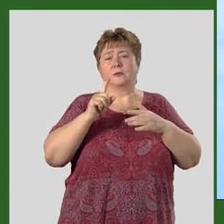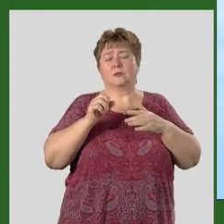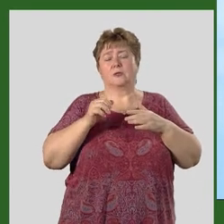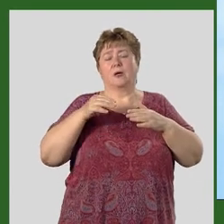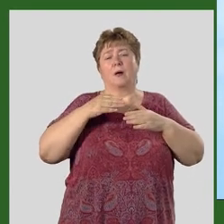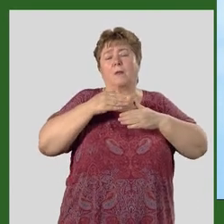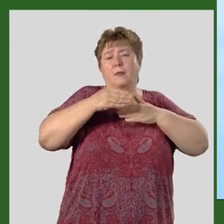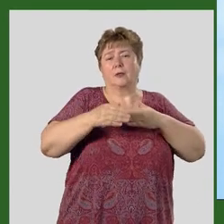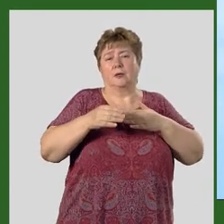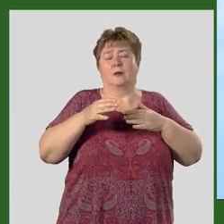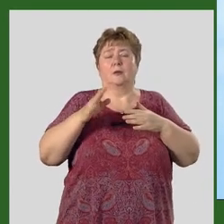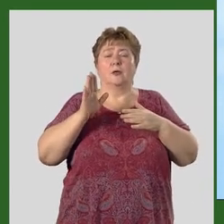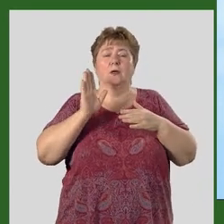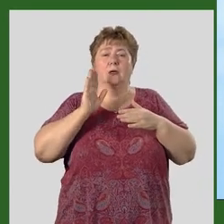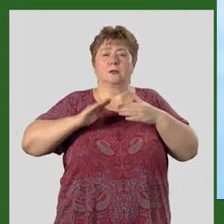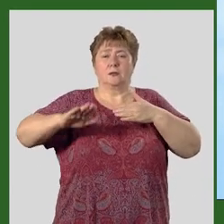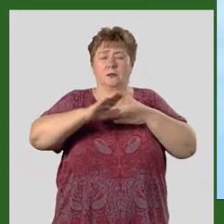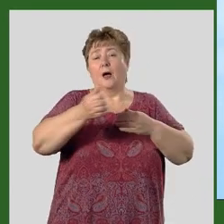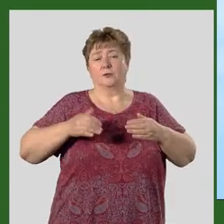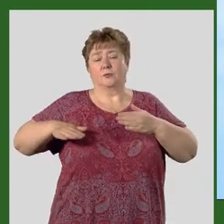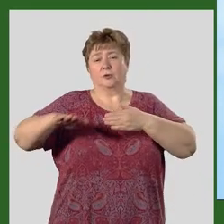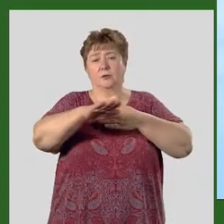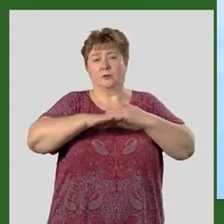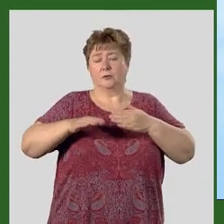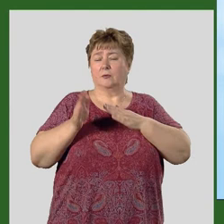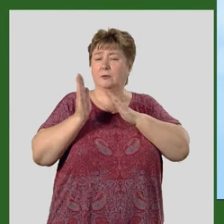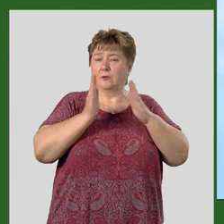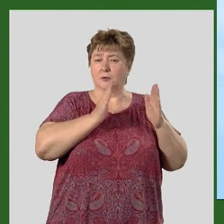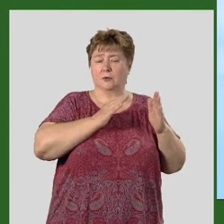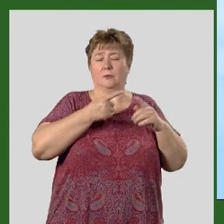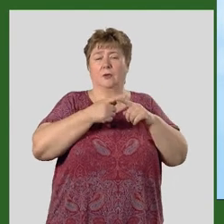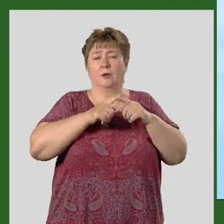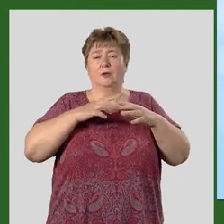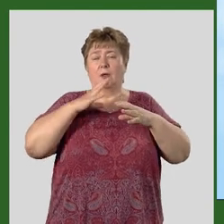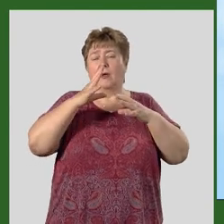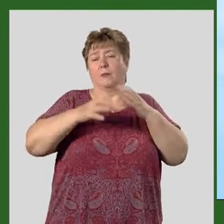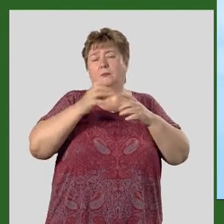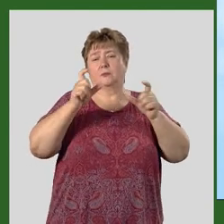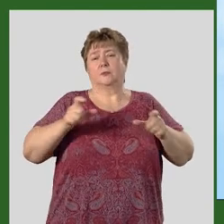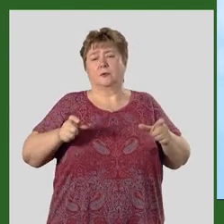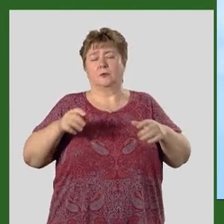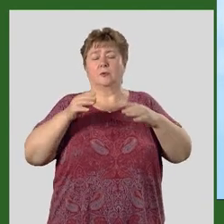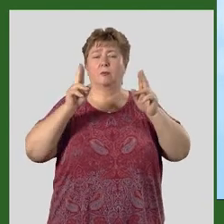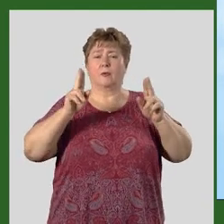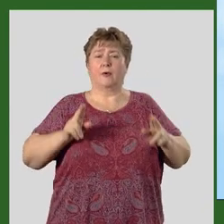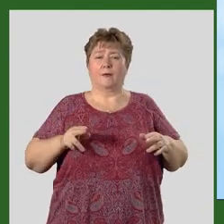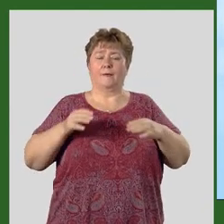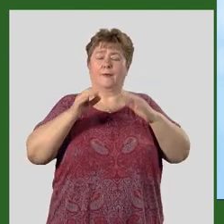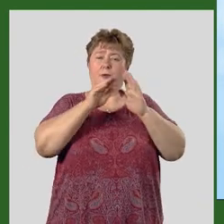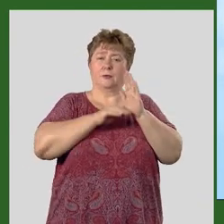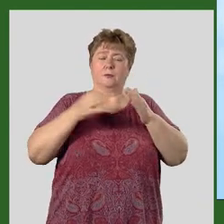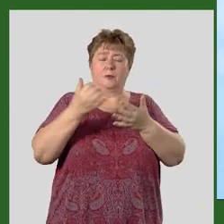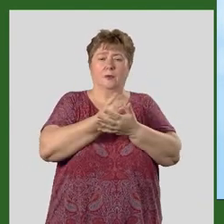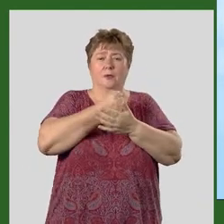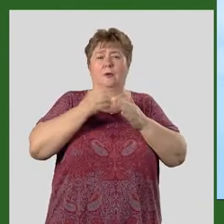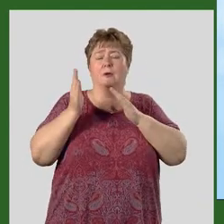пределами территориальных вод. Особые территориальные режимы – это международно-правовые режимы,